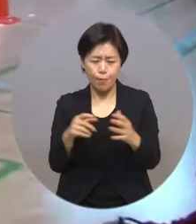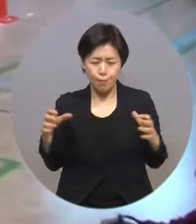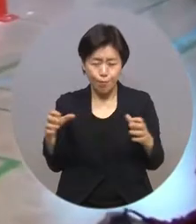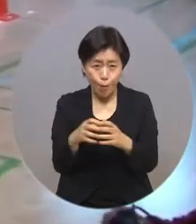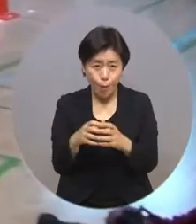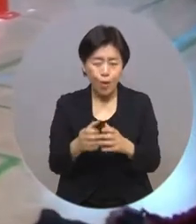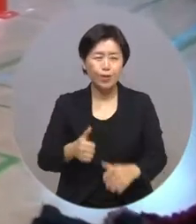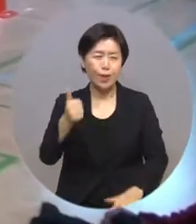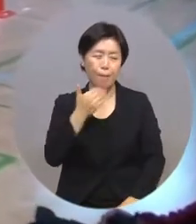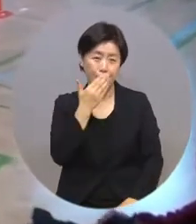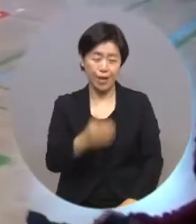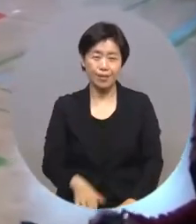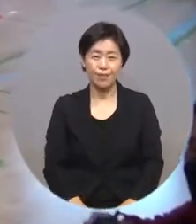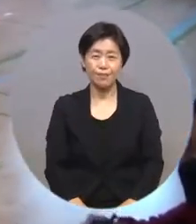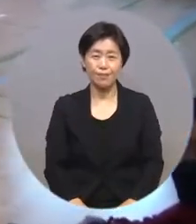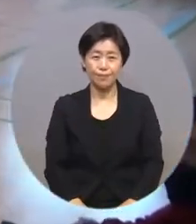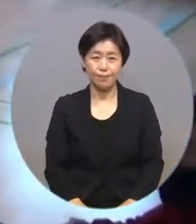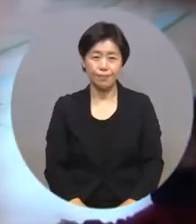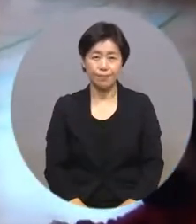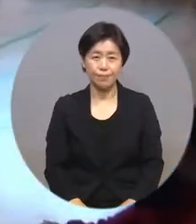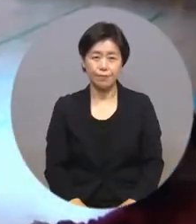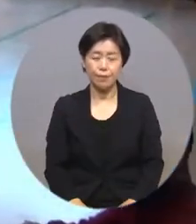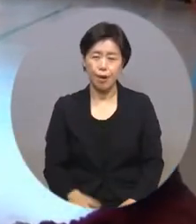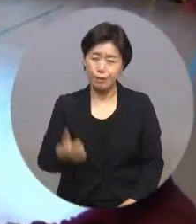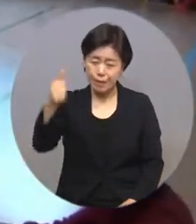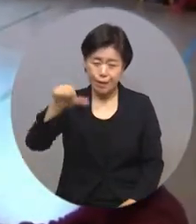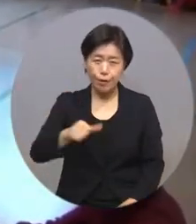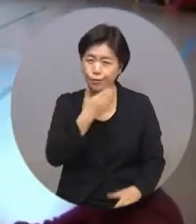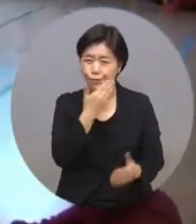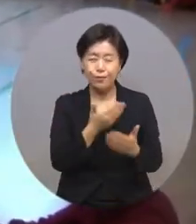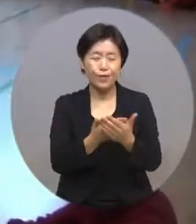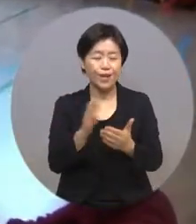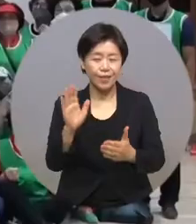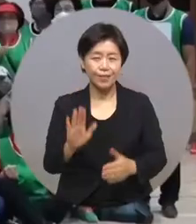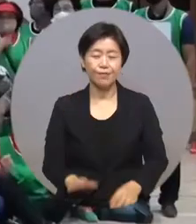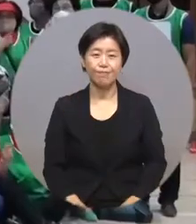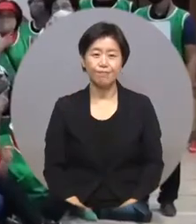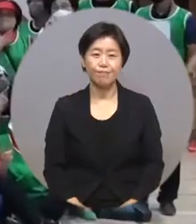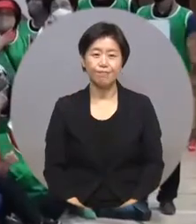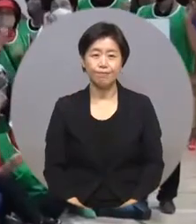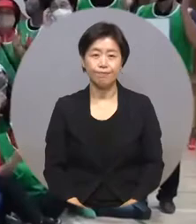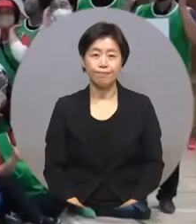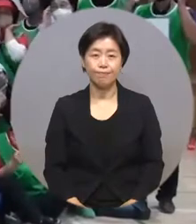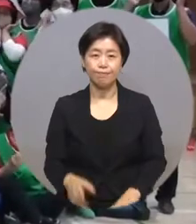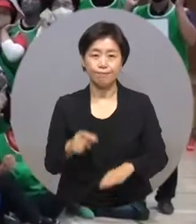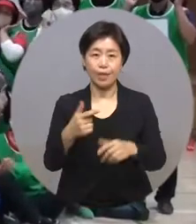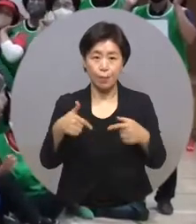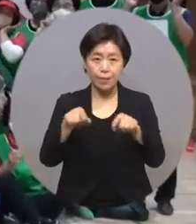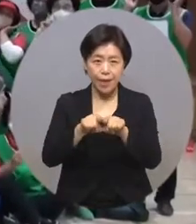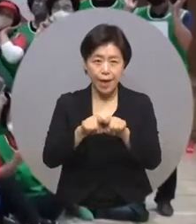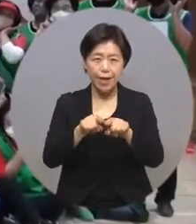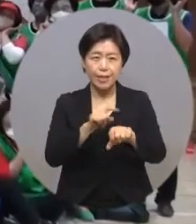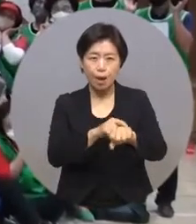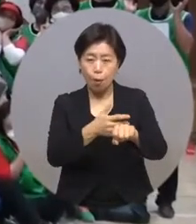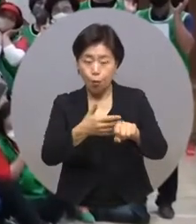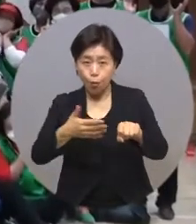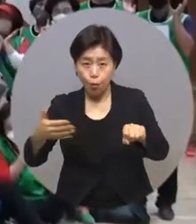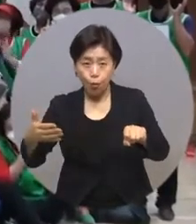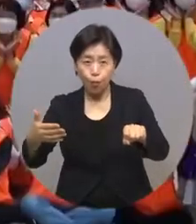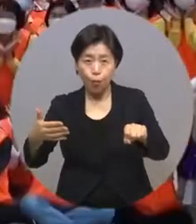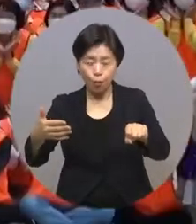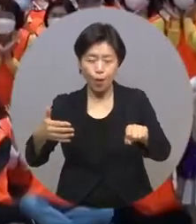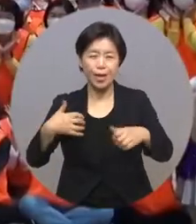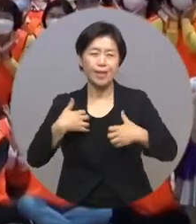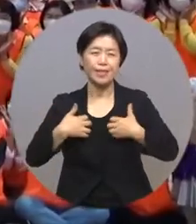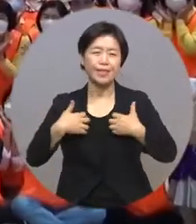경기를 마칠 수 있습니다. 승부는 그다지 중요하지 않습니다. 함께 보내는 시간이 지날수록